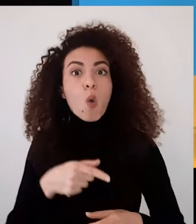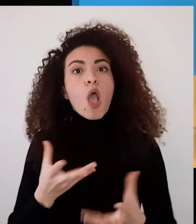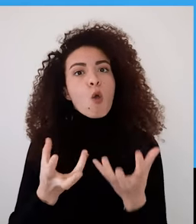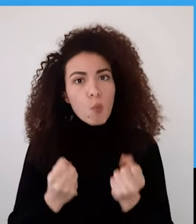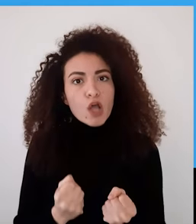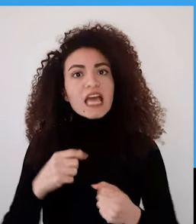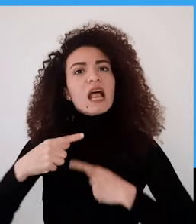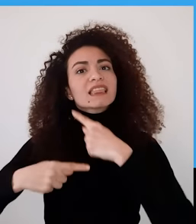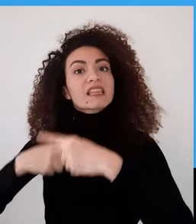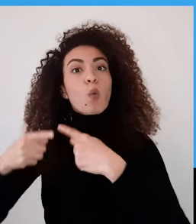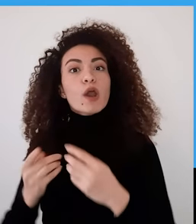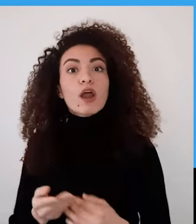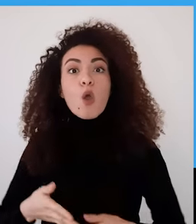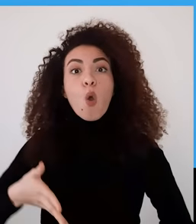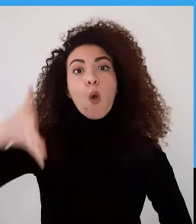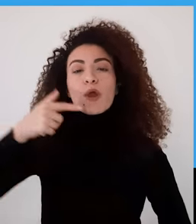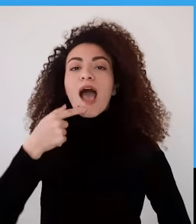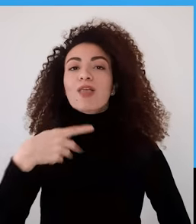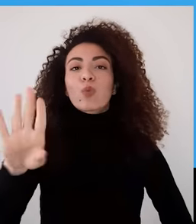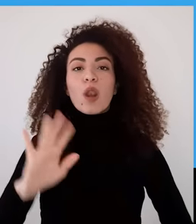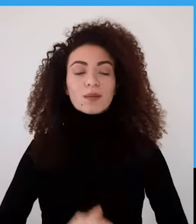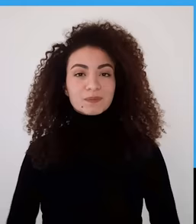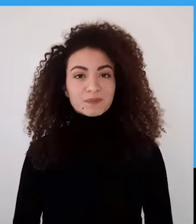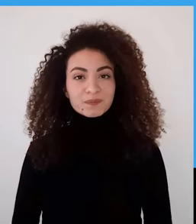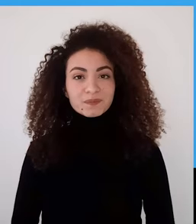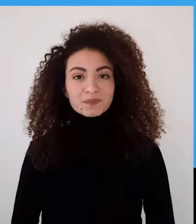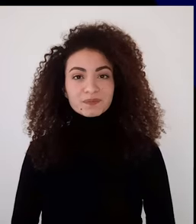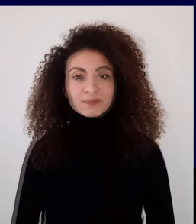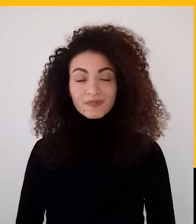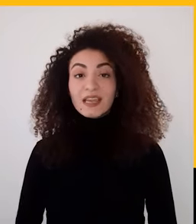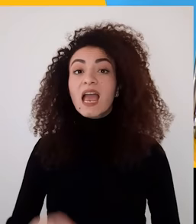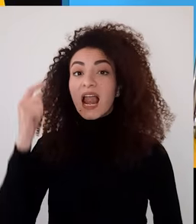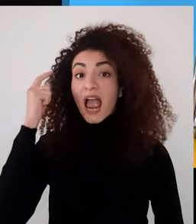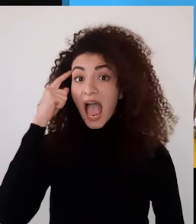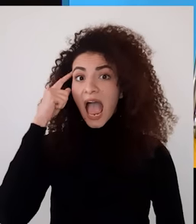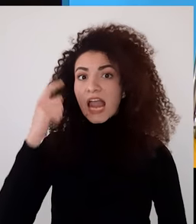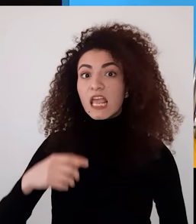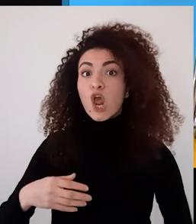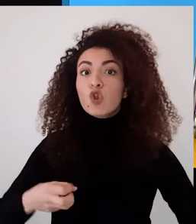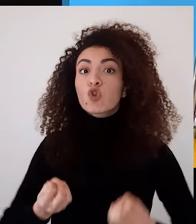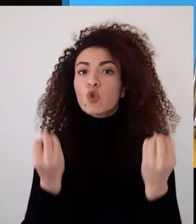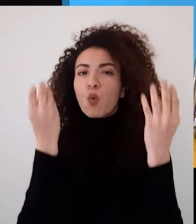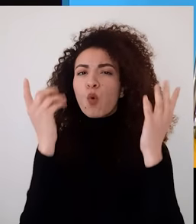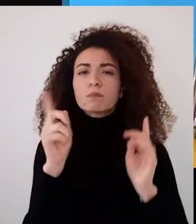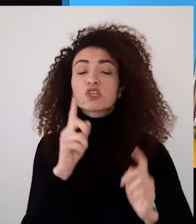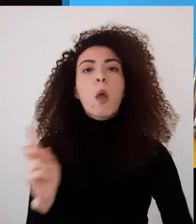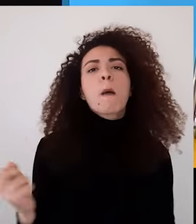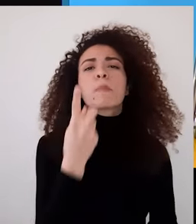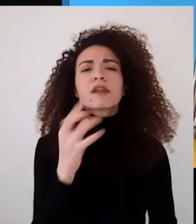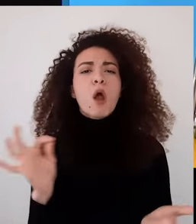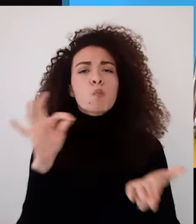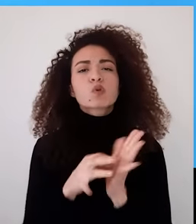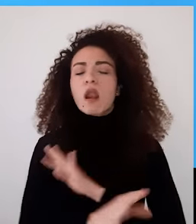سن الرشد، أي أنه الدماغ عنده القدرة على التطور الدائم. طمني، عقلية النمو ما بنكتسبها مرة